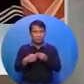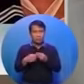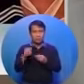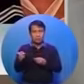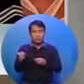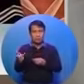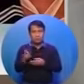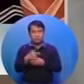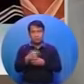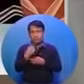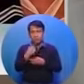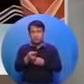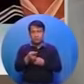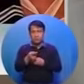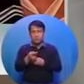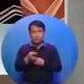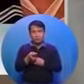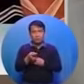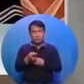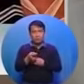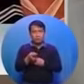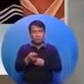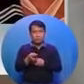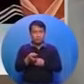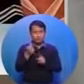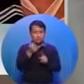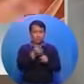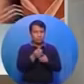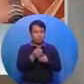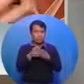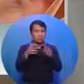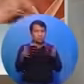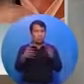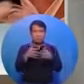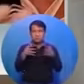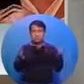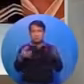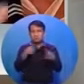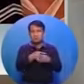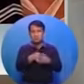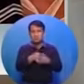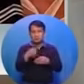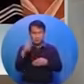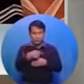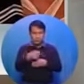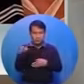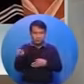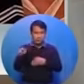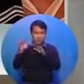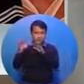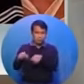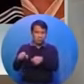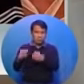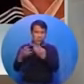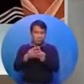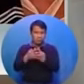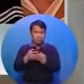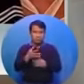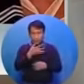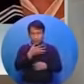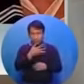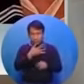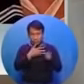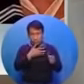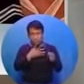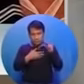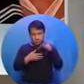nangyari because of the crime committed. Eh, grabe kasi allegation dito, sir, Rafi. So, yung bang makukulong itong nanay niya at